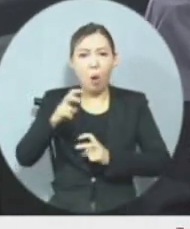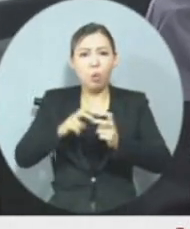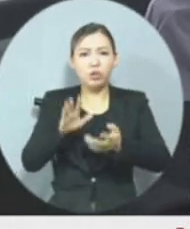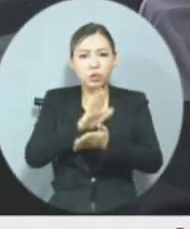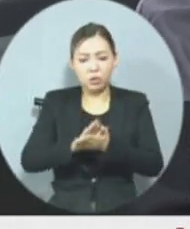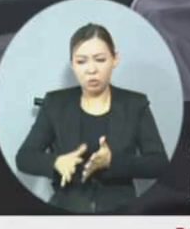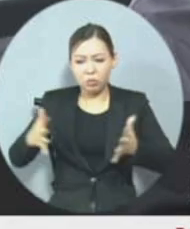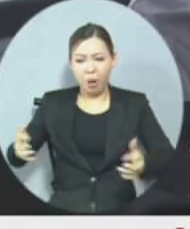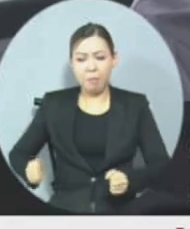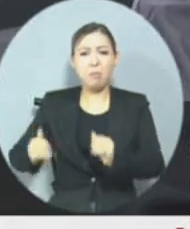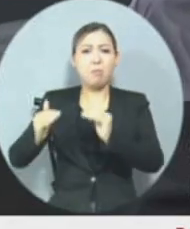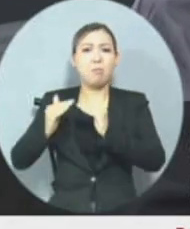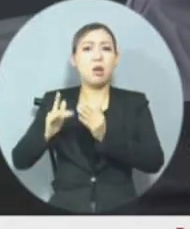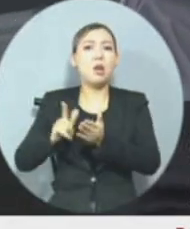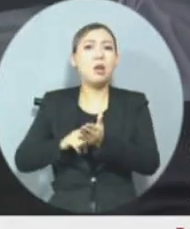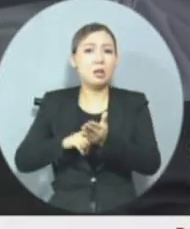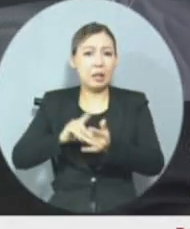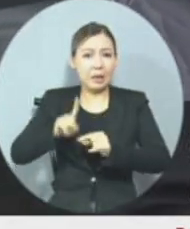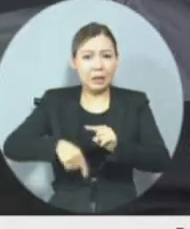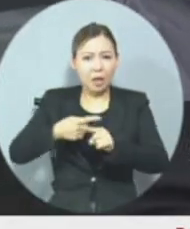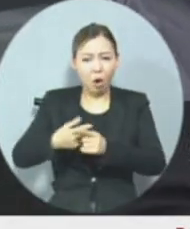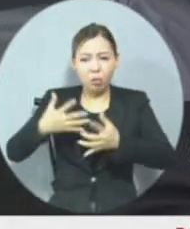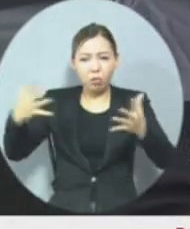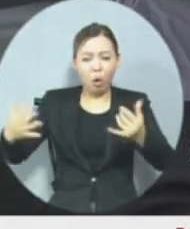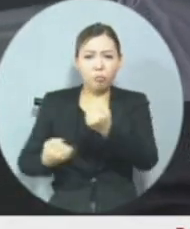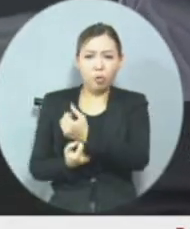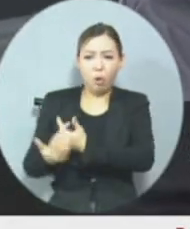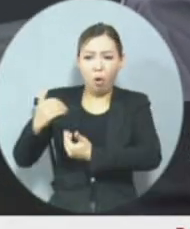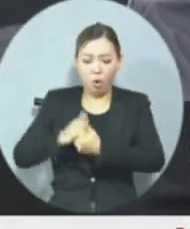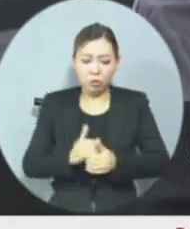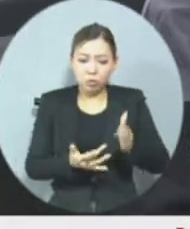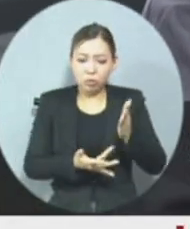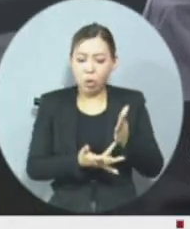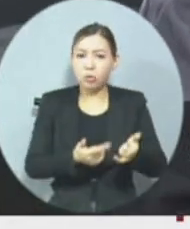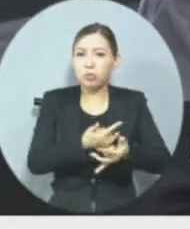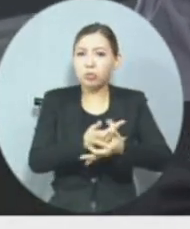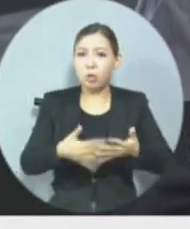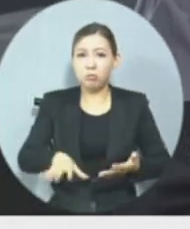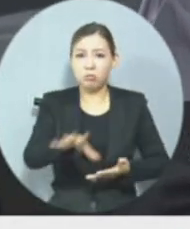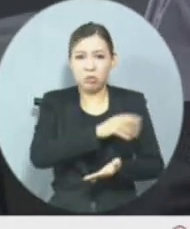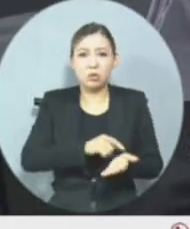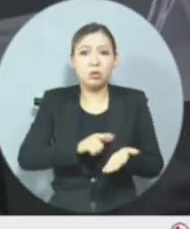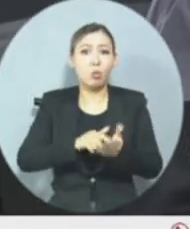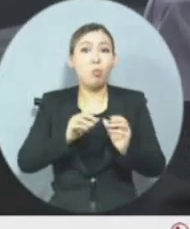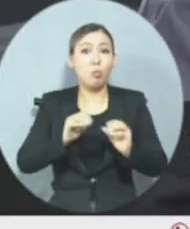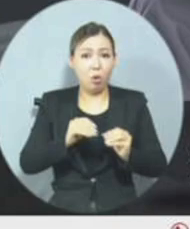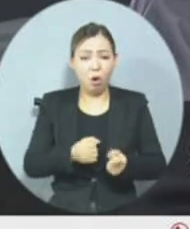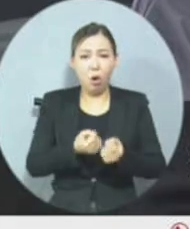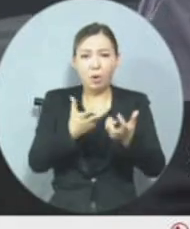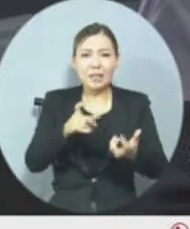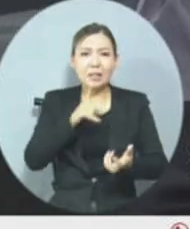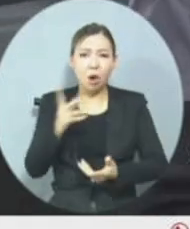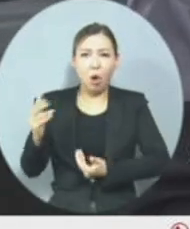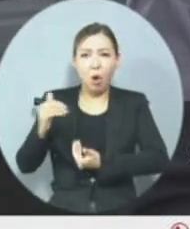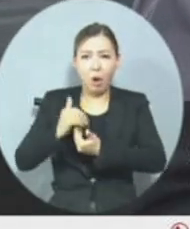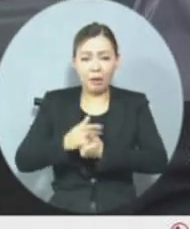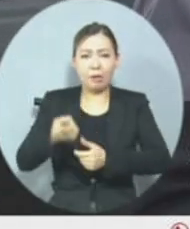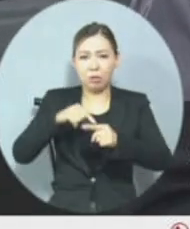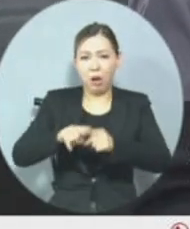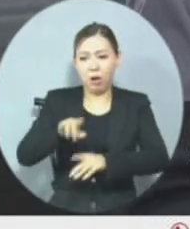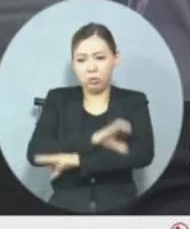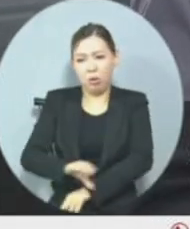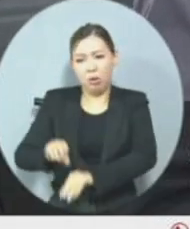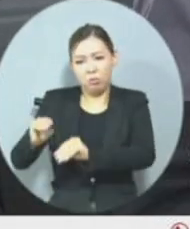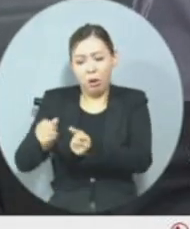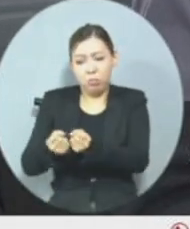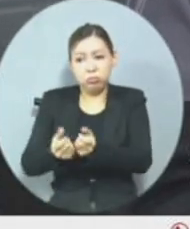дахиад их том хэмжээний хөрөнгө оруулалтууд тоног төр хэмжээнд бидний шаардлагатай болон маш олон залуучуудад дахиад сурах хэрэгтэй бол энэ болгон